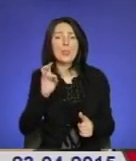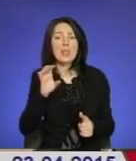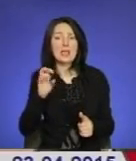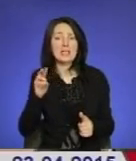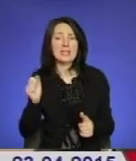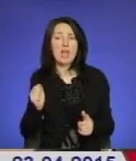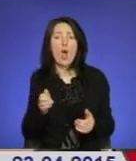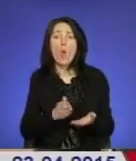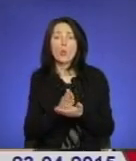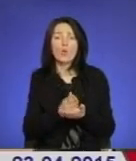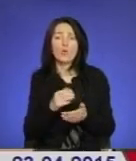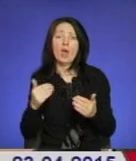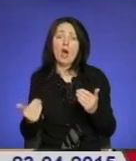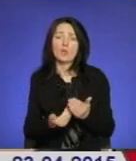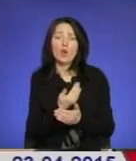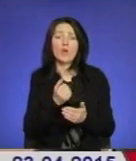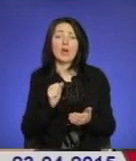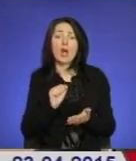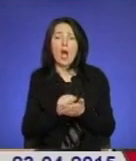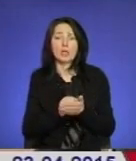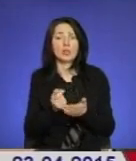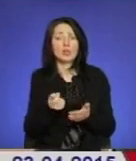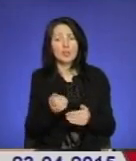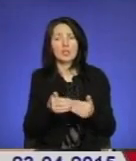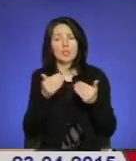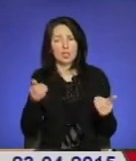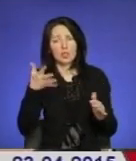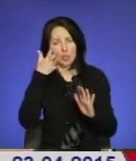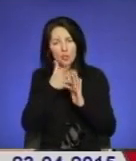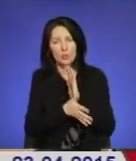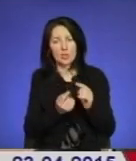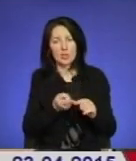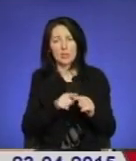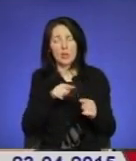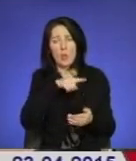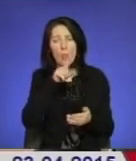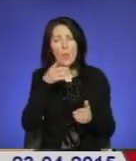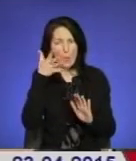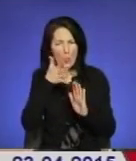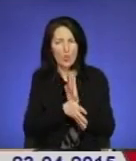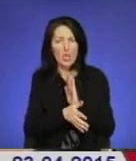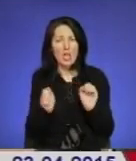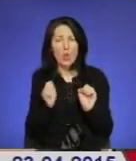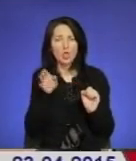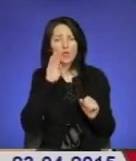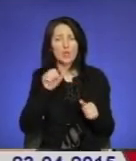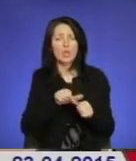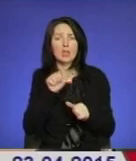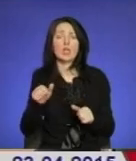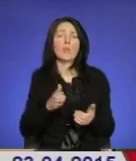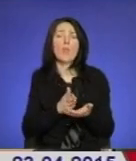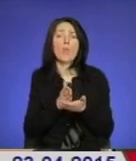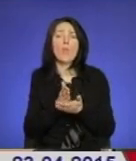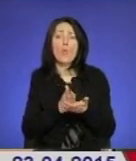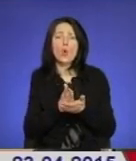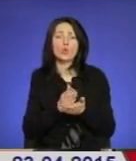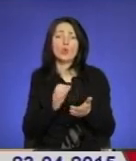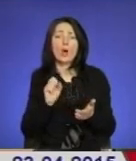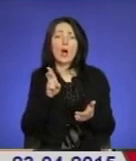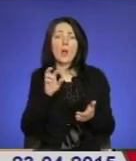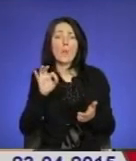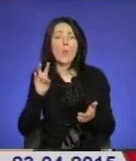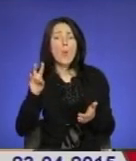в нових актах трошки ширше розуміється це поняття холодної води. І там, крім послуг абонентського обслуговування, також